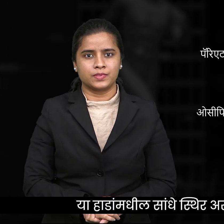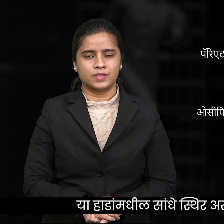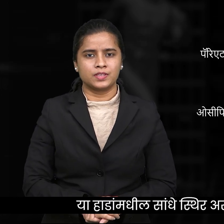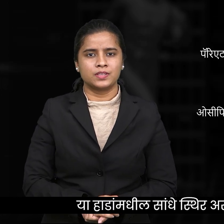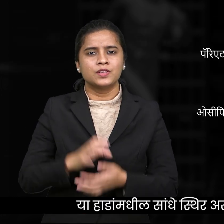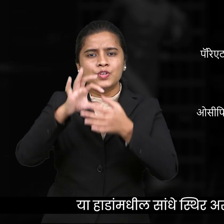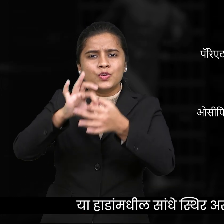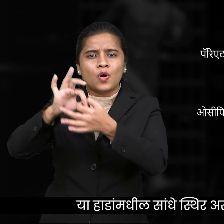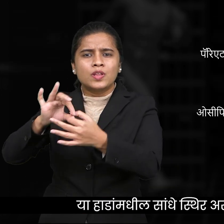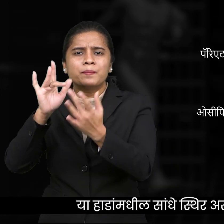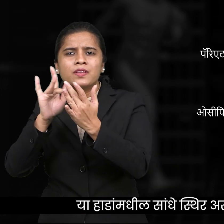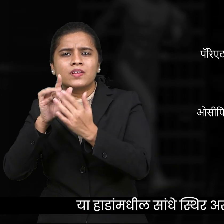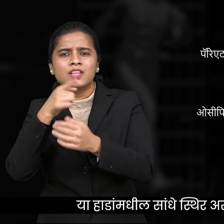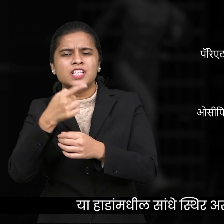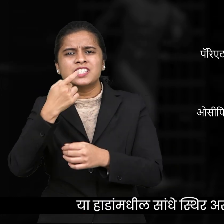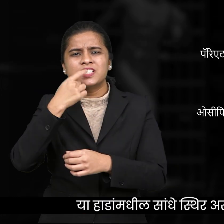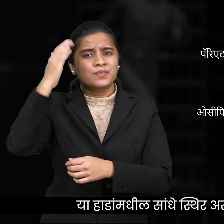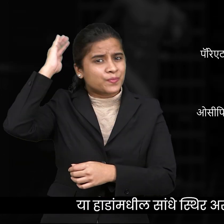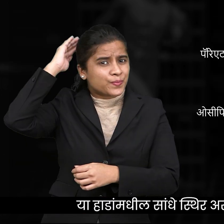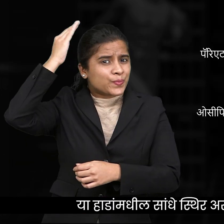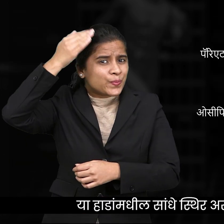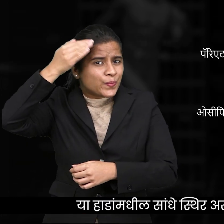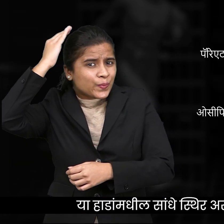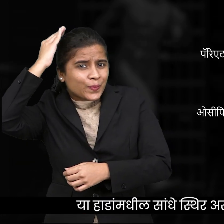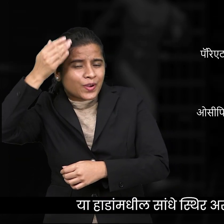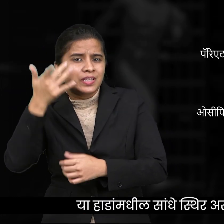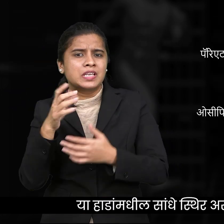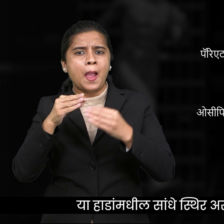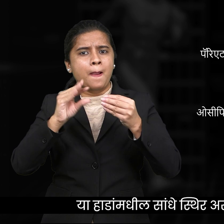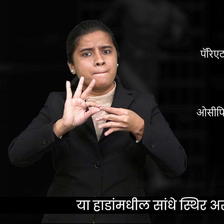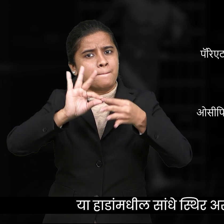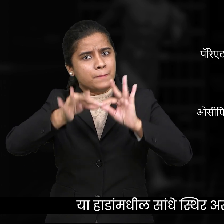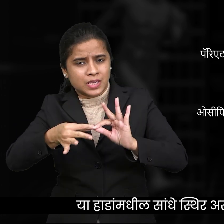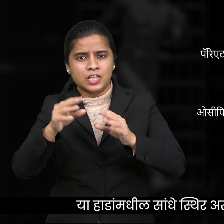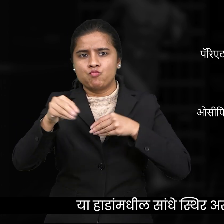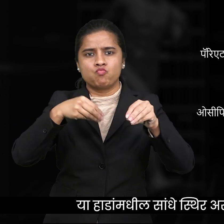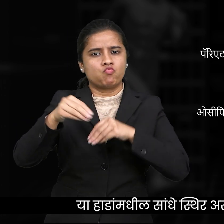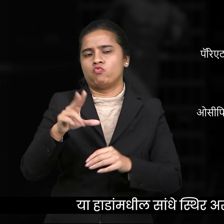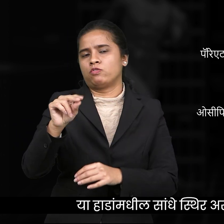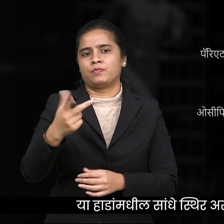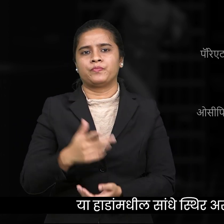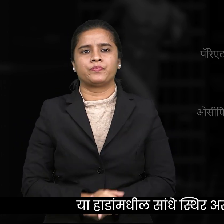या हाडांमधील सांधे स्थिर असतात आणि हालचाल करू शकत नाहीत.